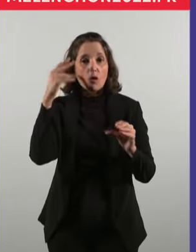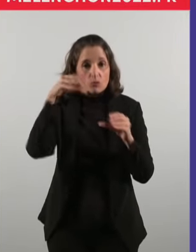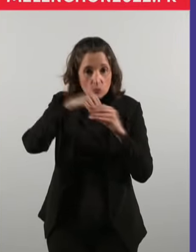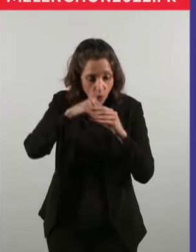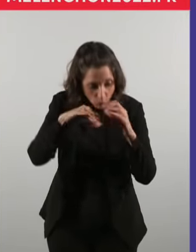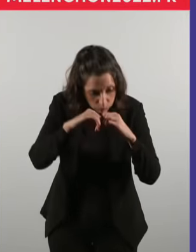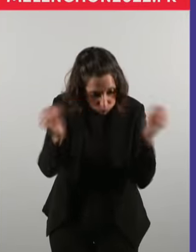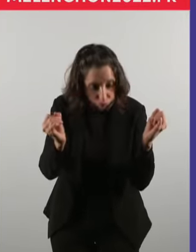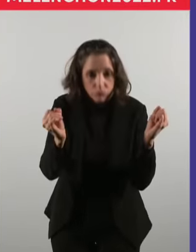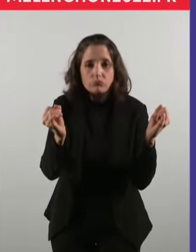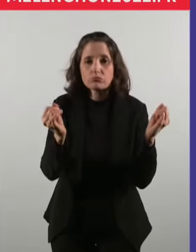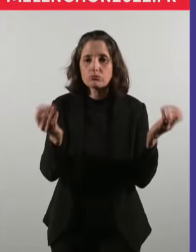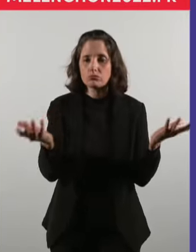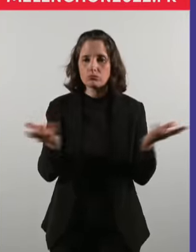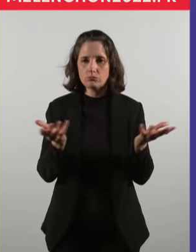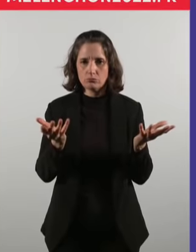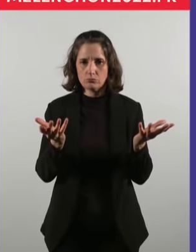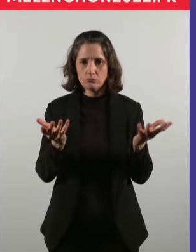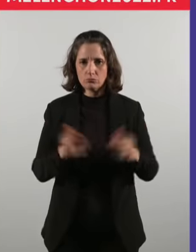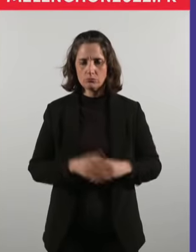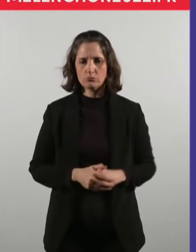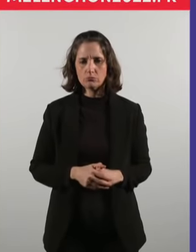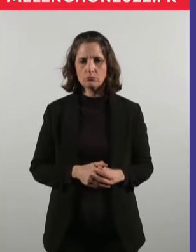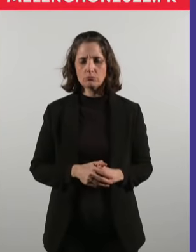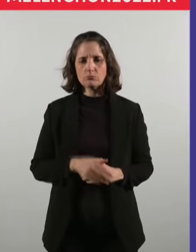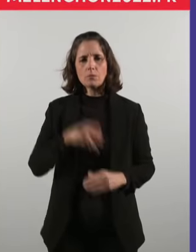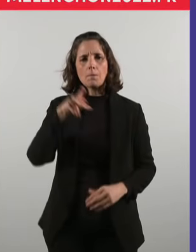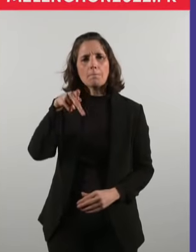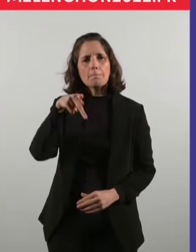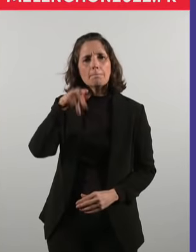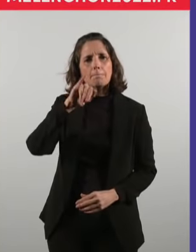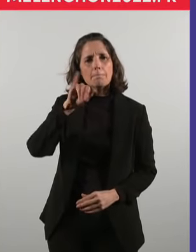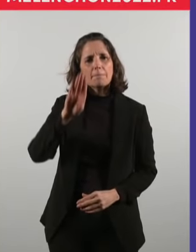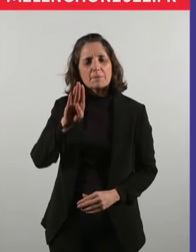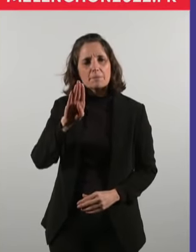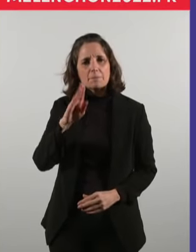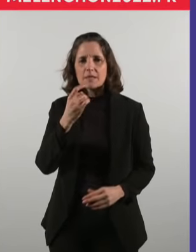Rien ne garantit que la croissance du PIB augmente la disponibilité des